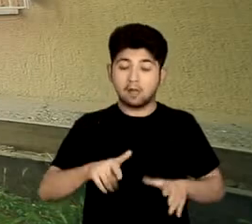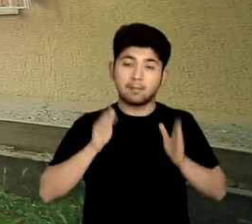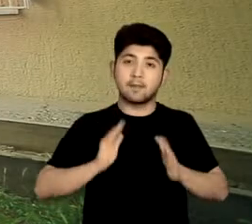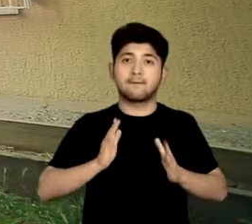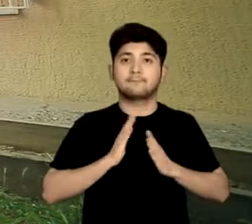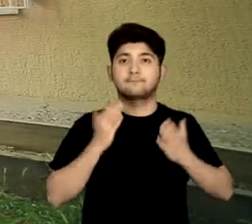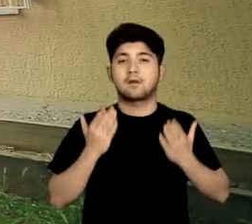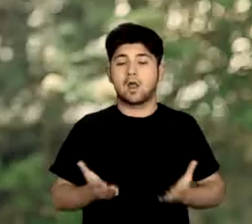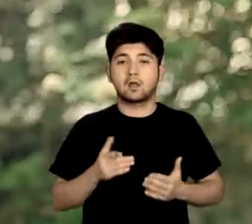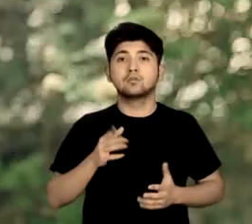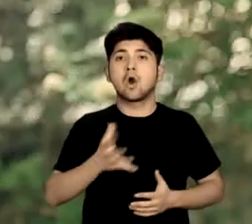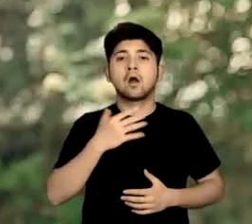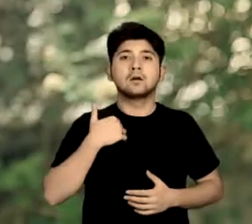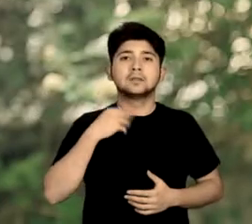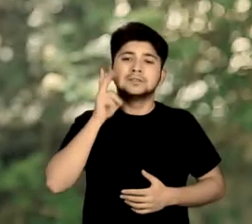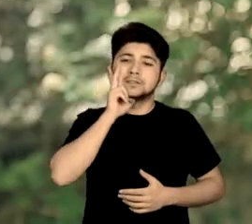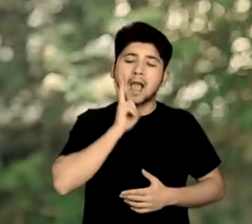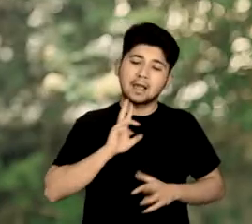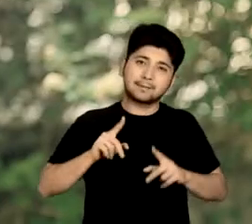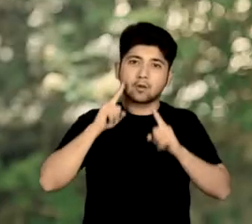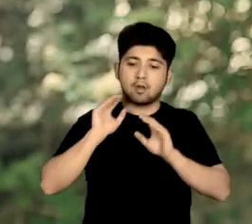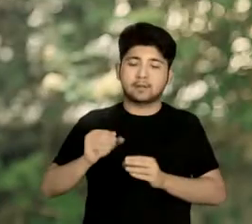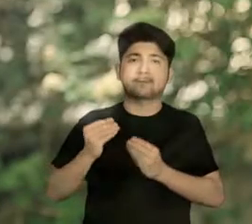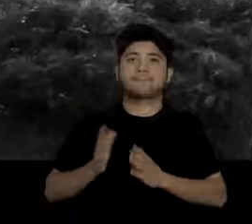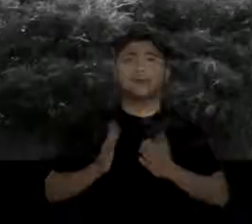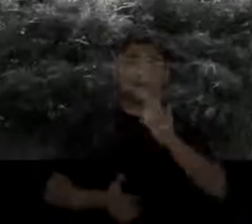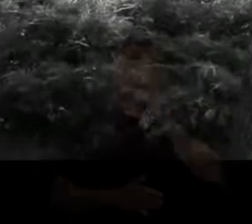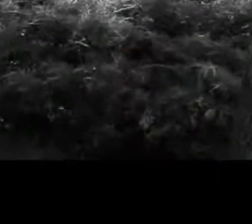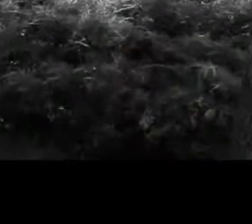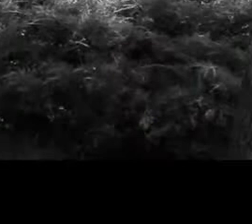da devam ediyor. Çok zenginlik kattı Büşra'ya spor.